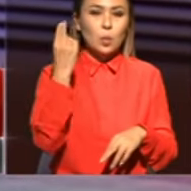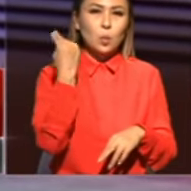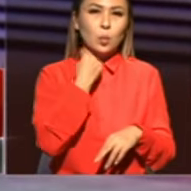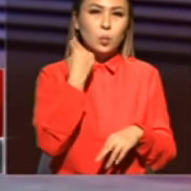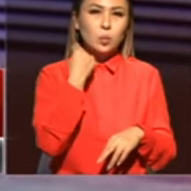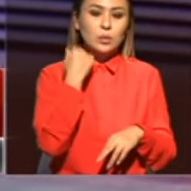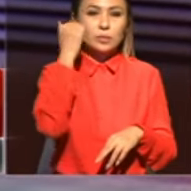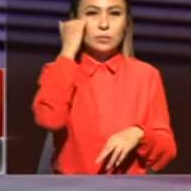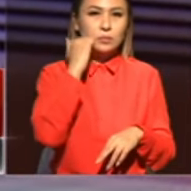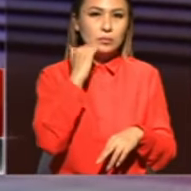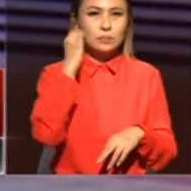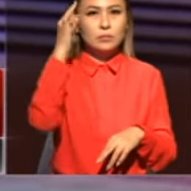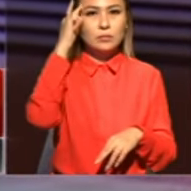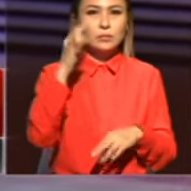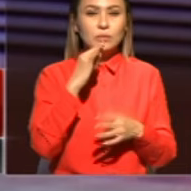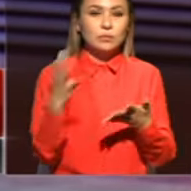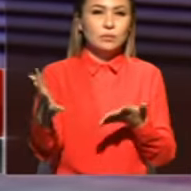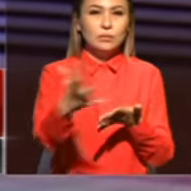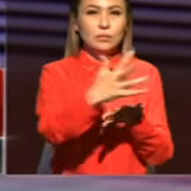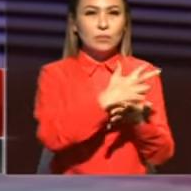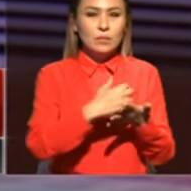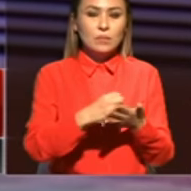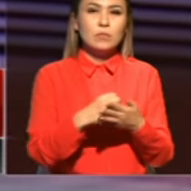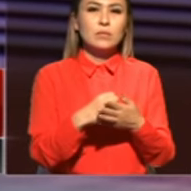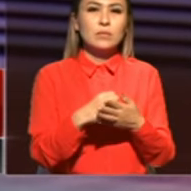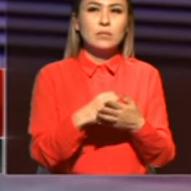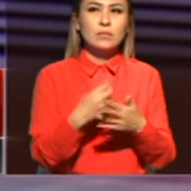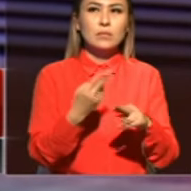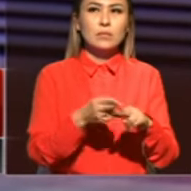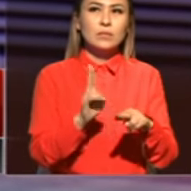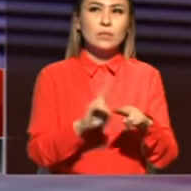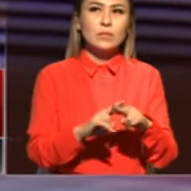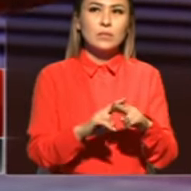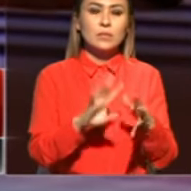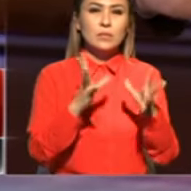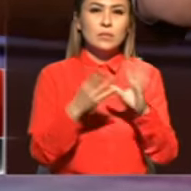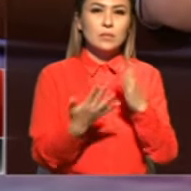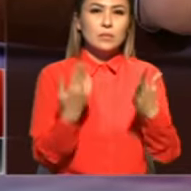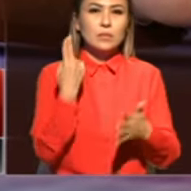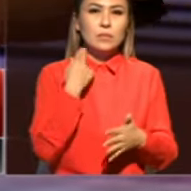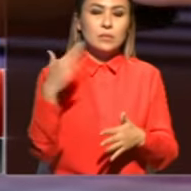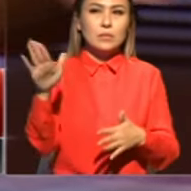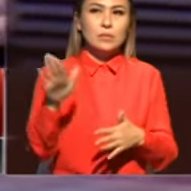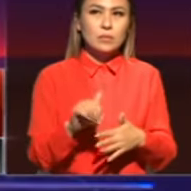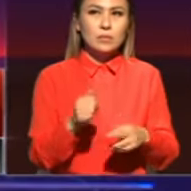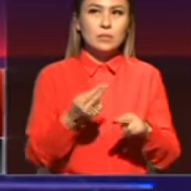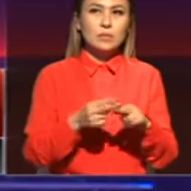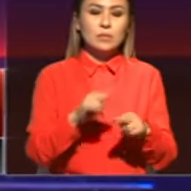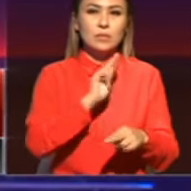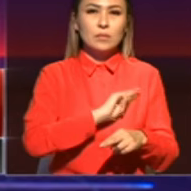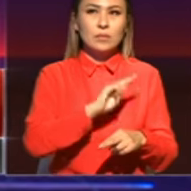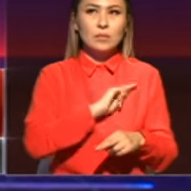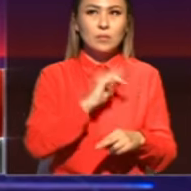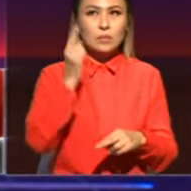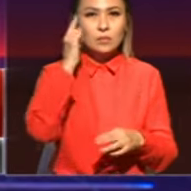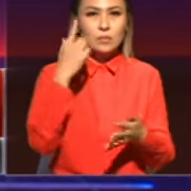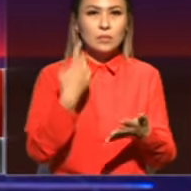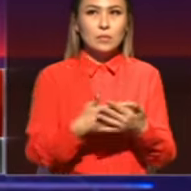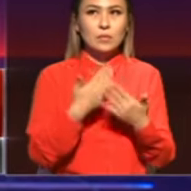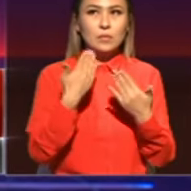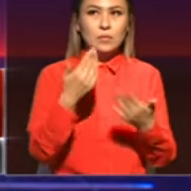ол ескі Қазақстанда жиналған қарыздар көбісі. Енді қазір қарыз қалса, енді ерекең бар. Бұл кісілерін жұмыс істеп жатыр деп ойлаймын. Ереке,